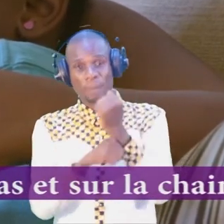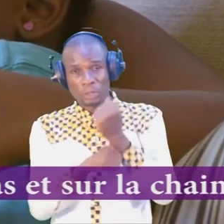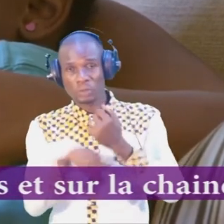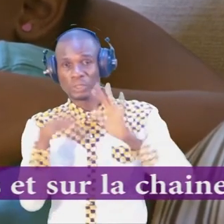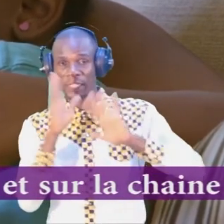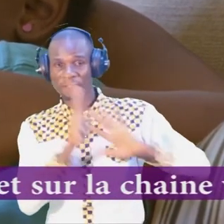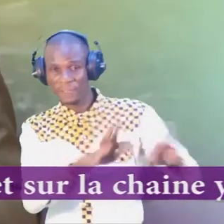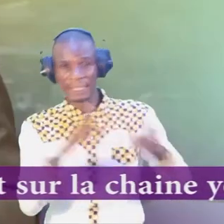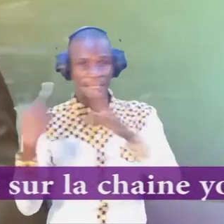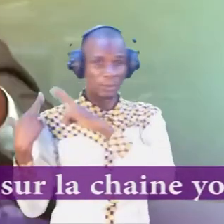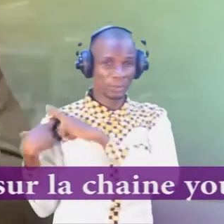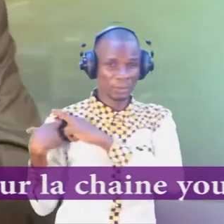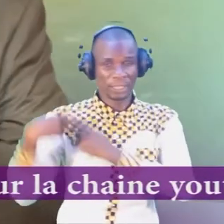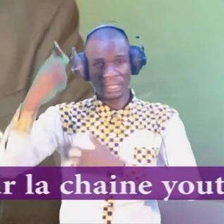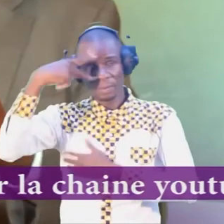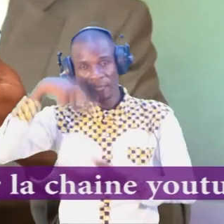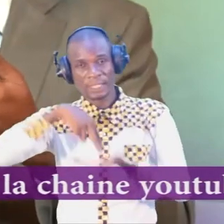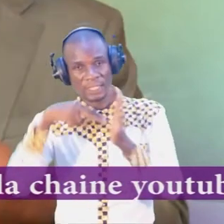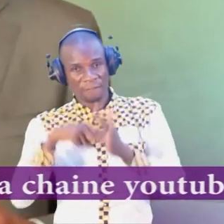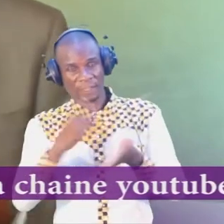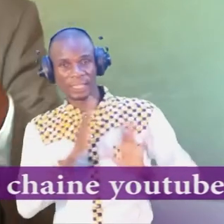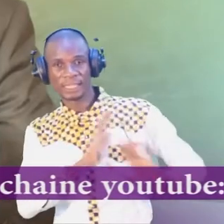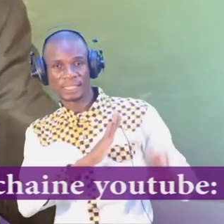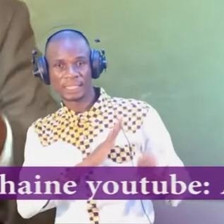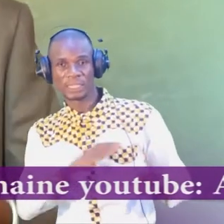wazazi tusiweze kupuuza